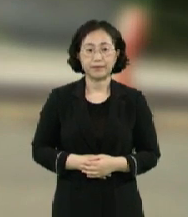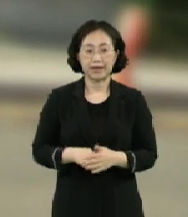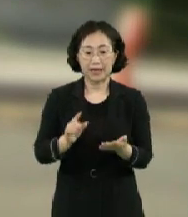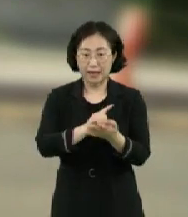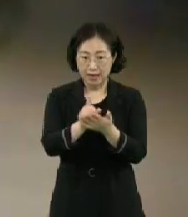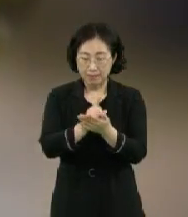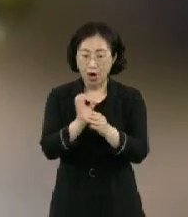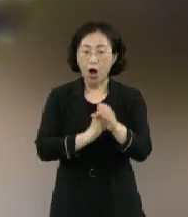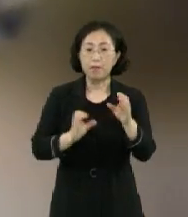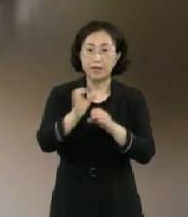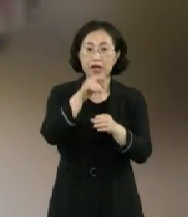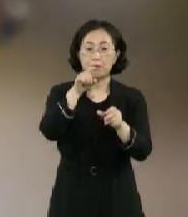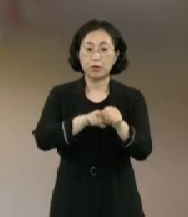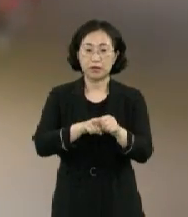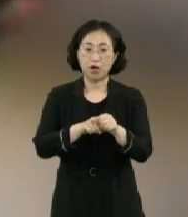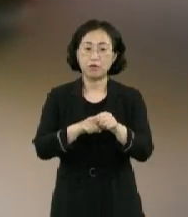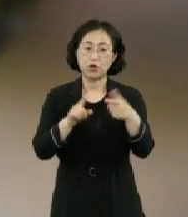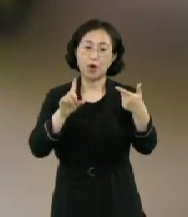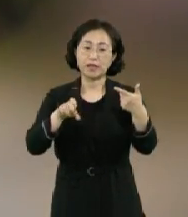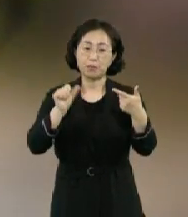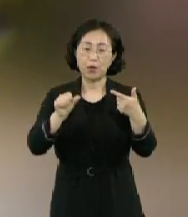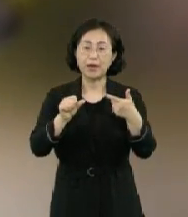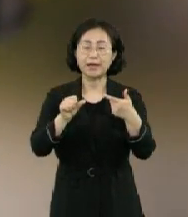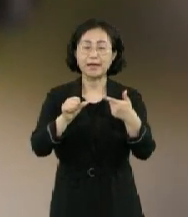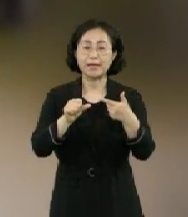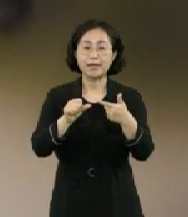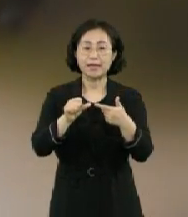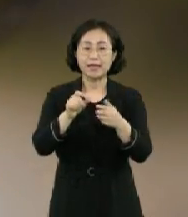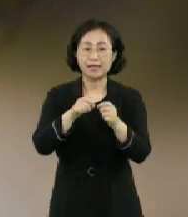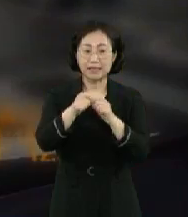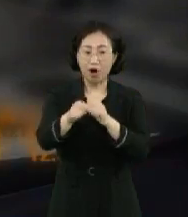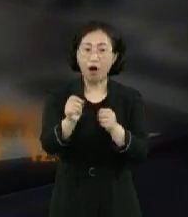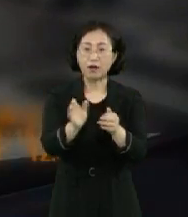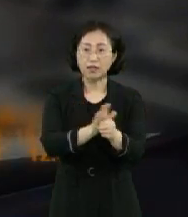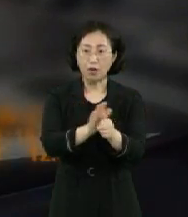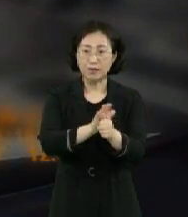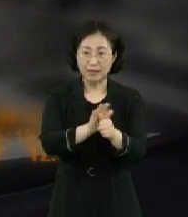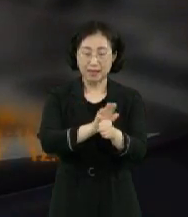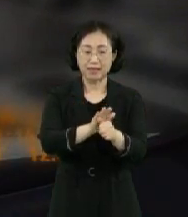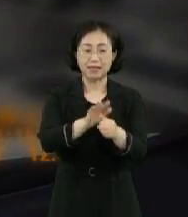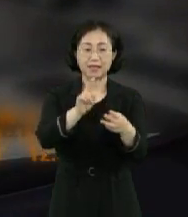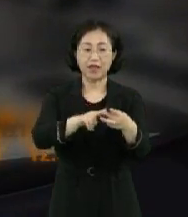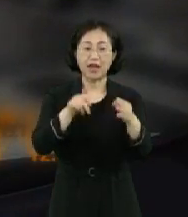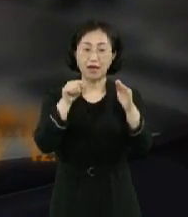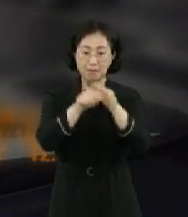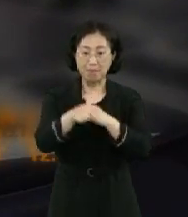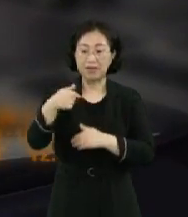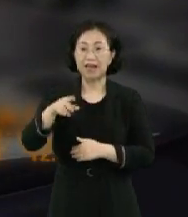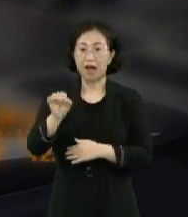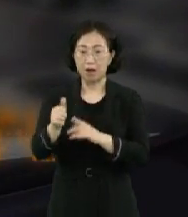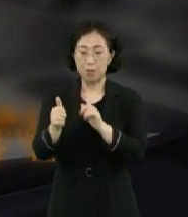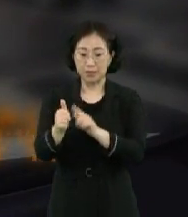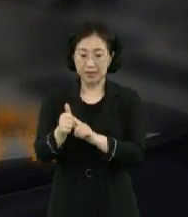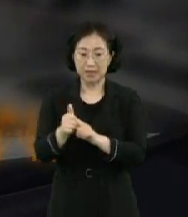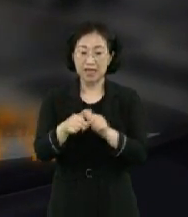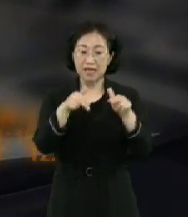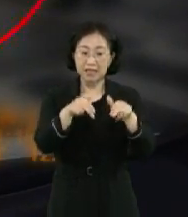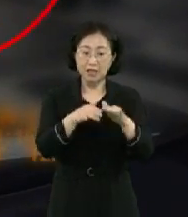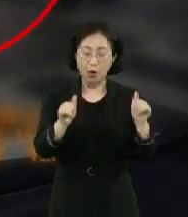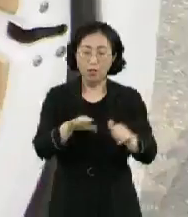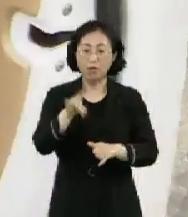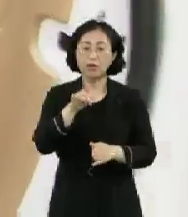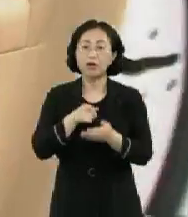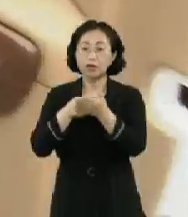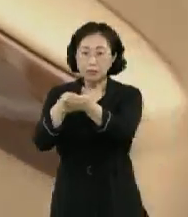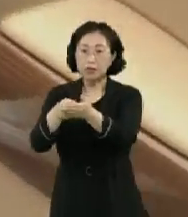내비게이션 업데이트를 위해 지난 15일 자동차 회사 직영 서비스 센터를 방문한 강모 씨. 센터 직원은 먼저 접수를 해야